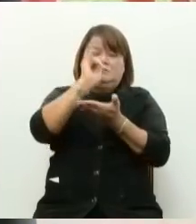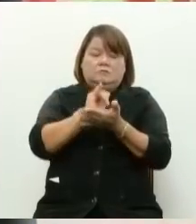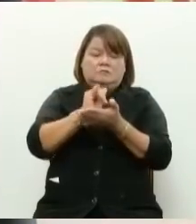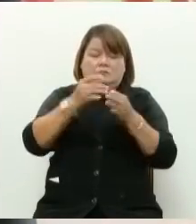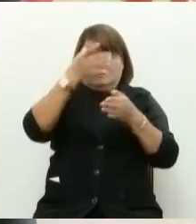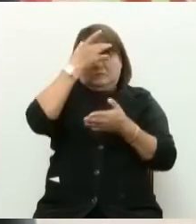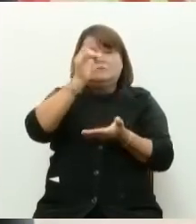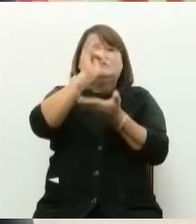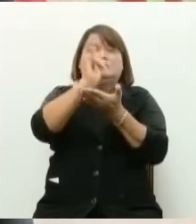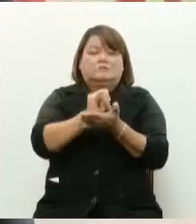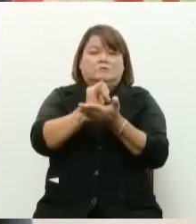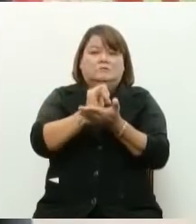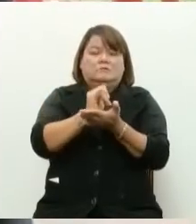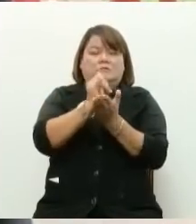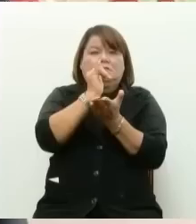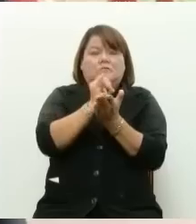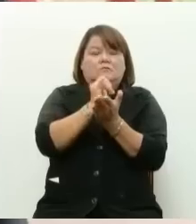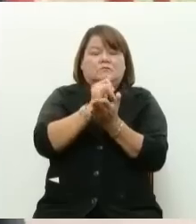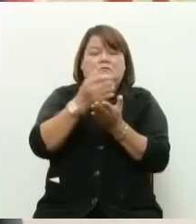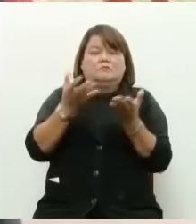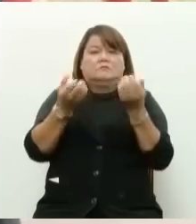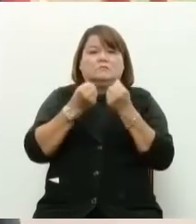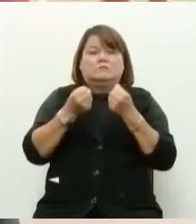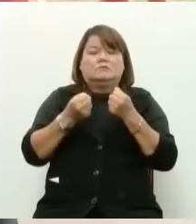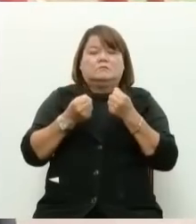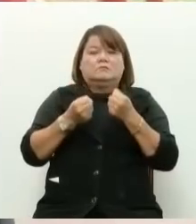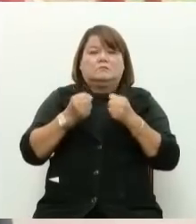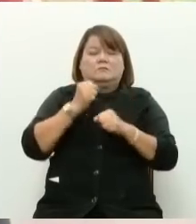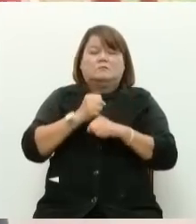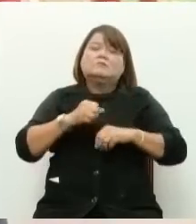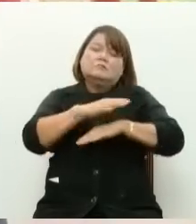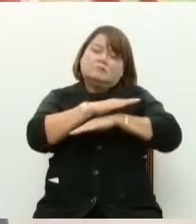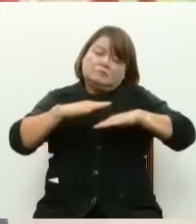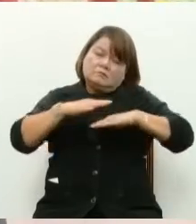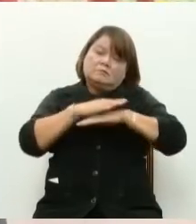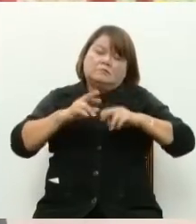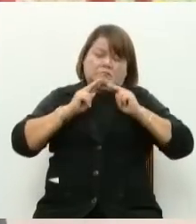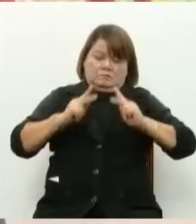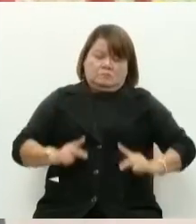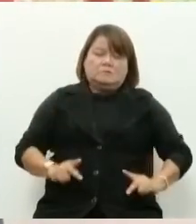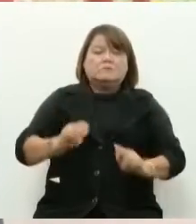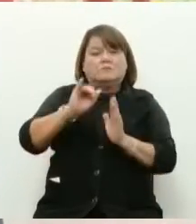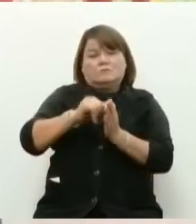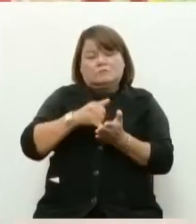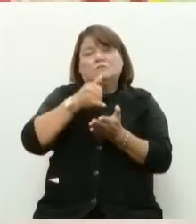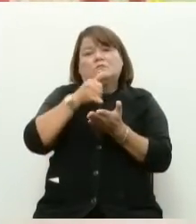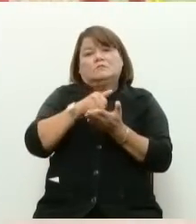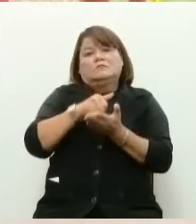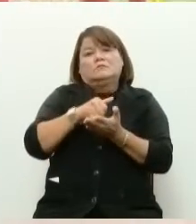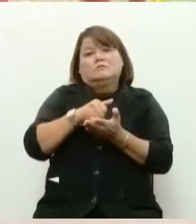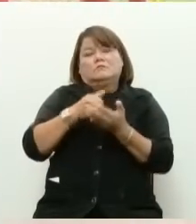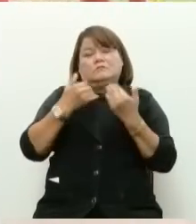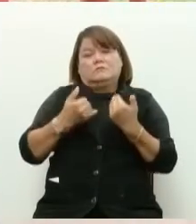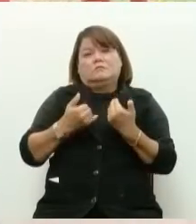แต่ว่าพอเขาได้รับการกายภาพบำบัดนะคะร่างกายเขาก็ค่อยๆฟื้นฟูขึ้นมานะคะจนทุ